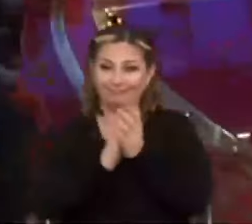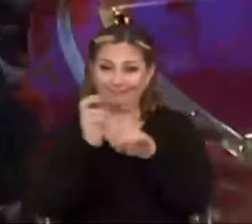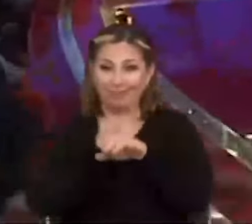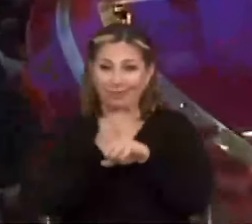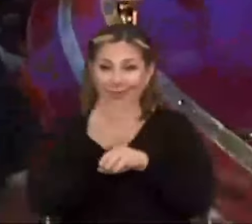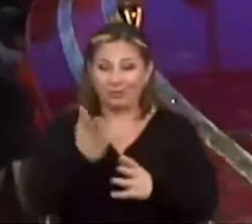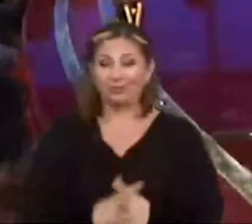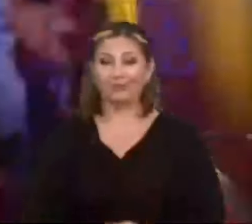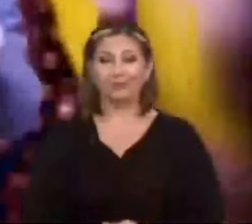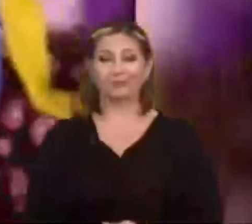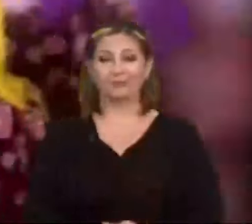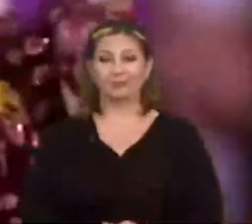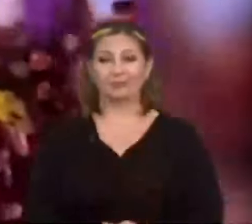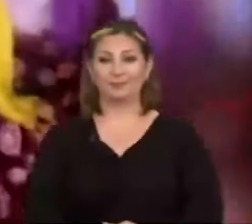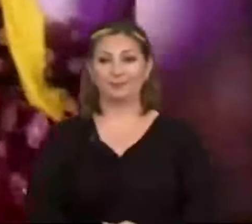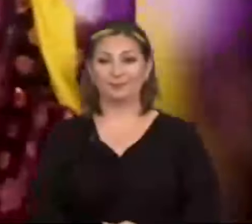Maşallah. Devam.